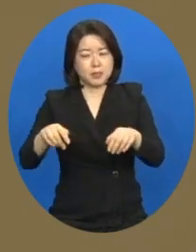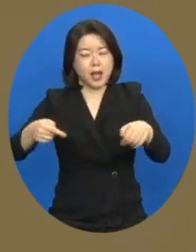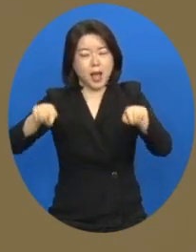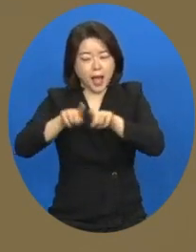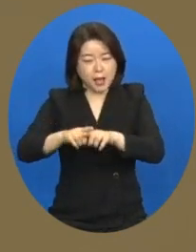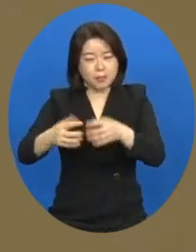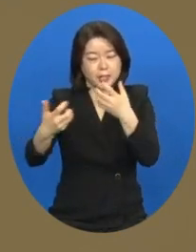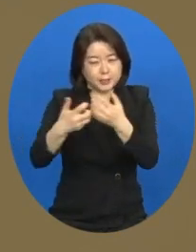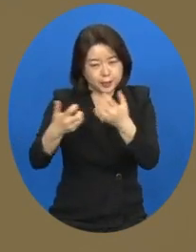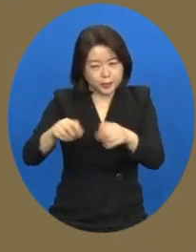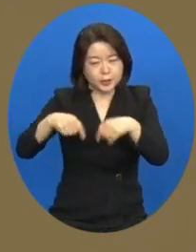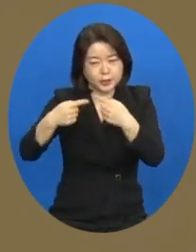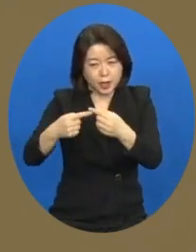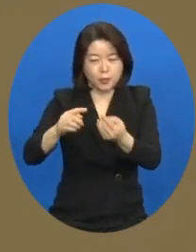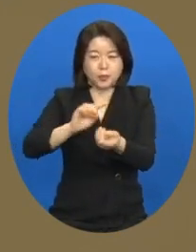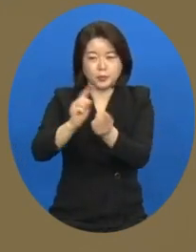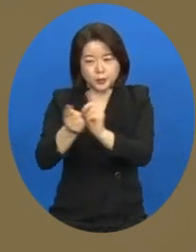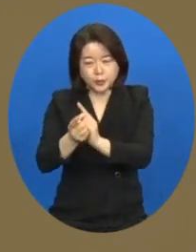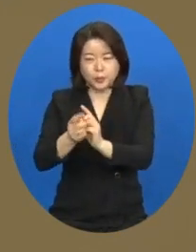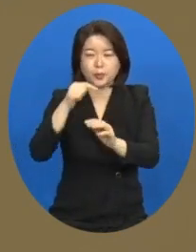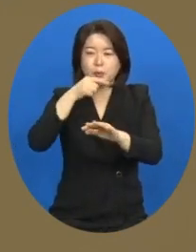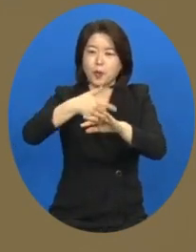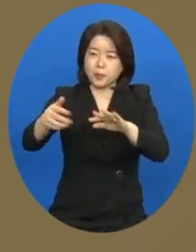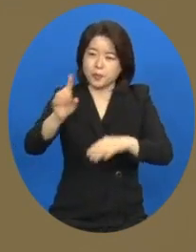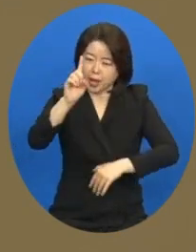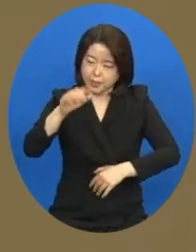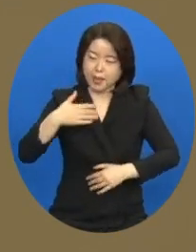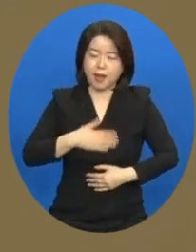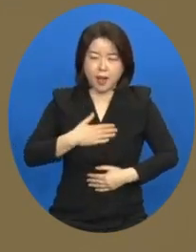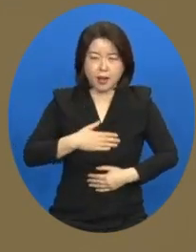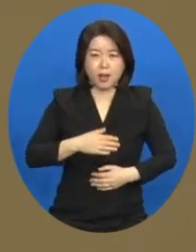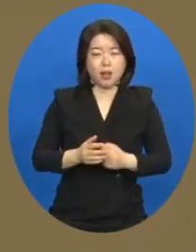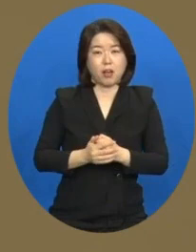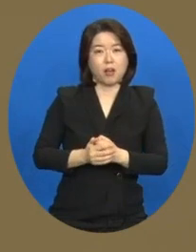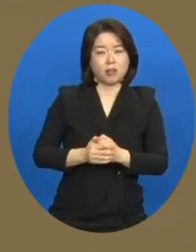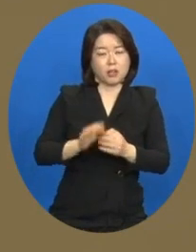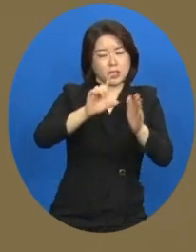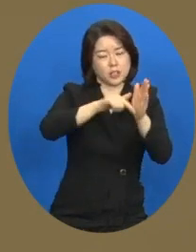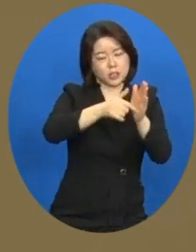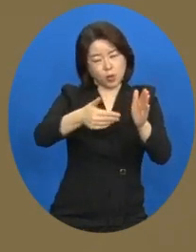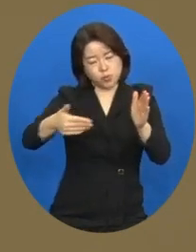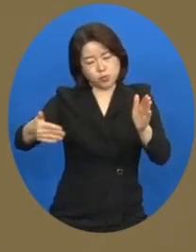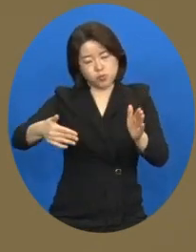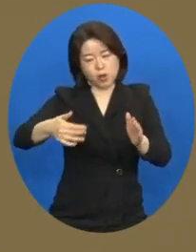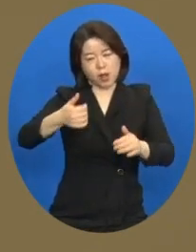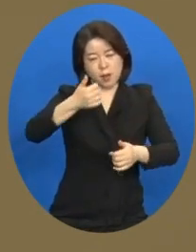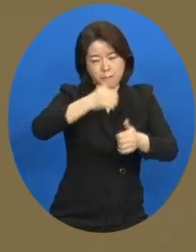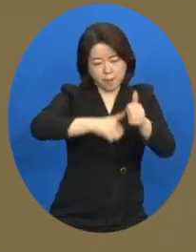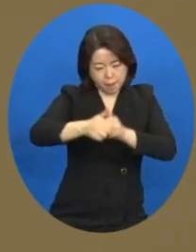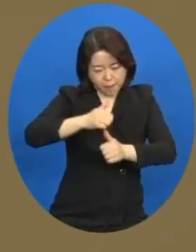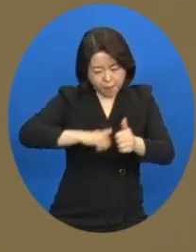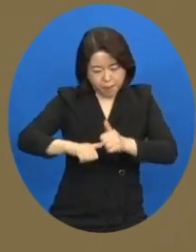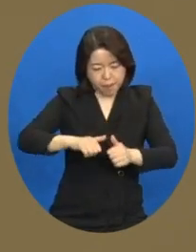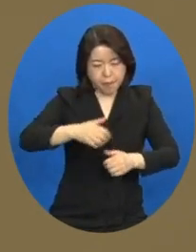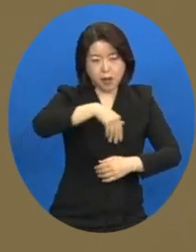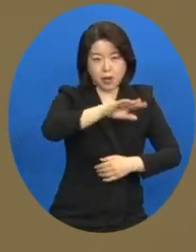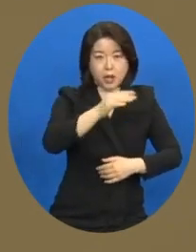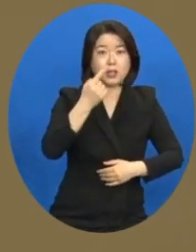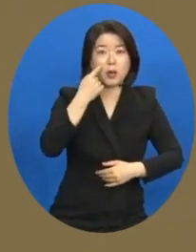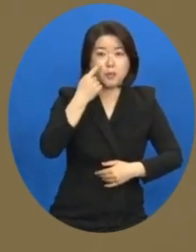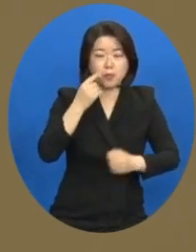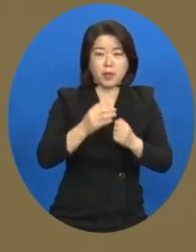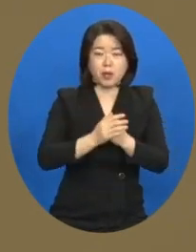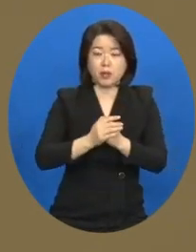했고 다 동족이지만 아들을 낳고 그 다음에 손주를 낳고 이렇게 대를 이어 내려가다 보면